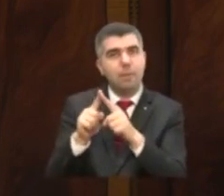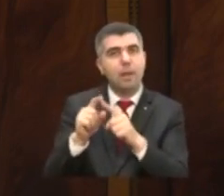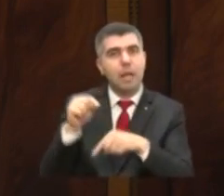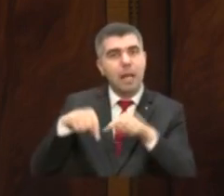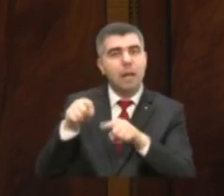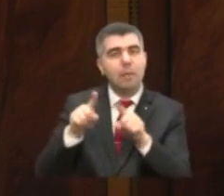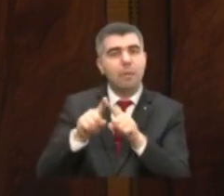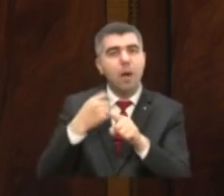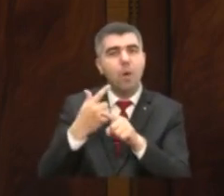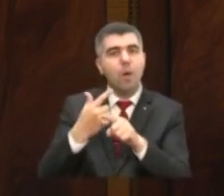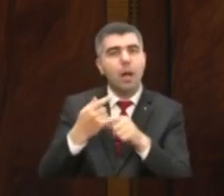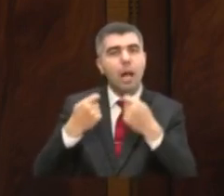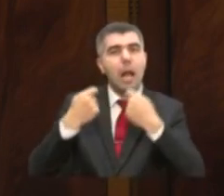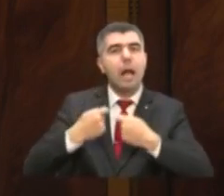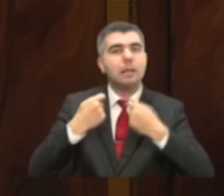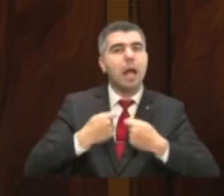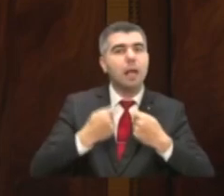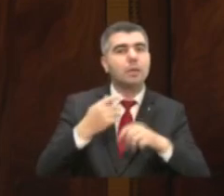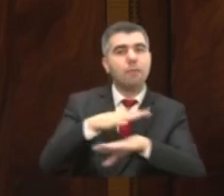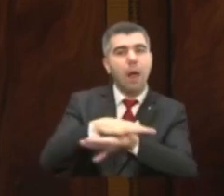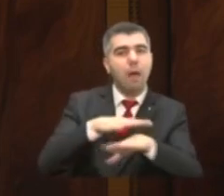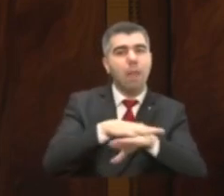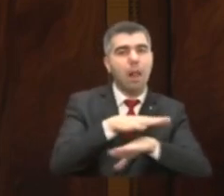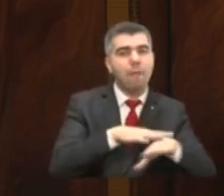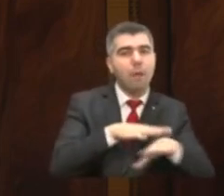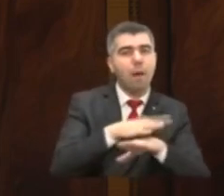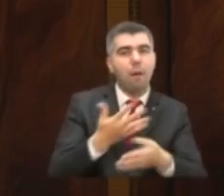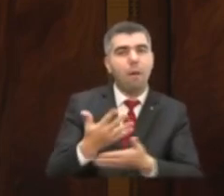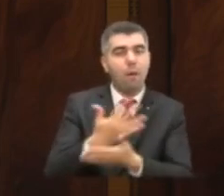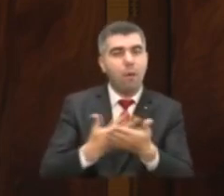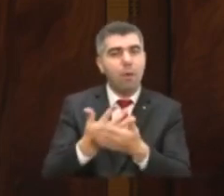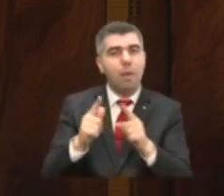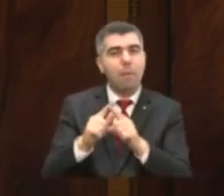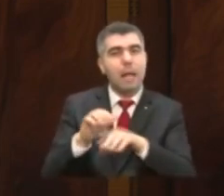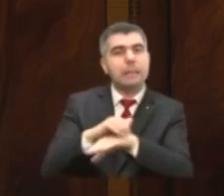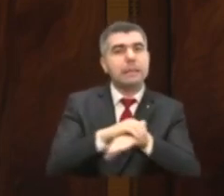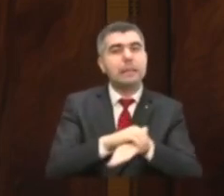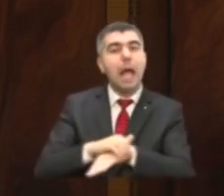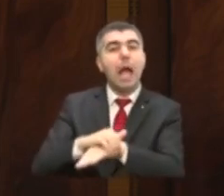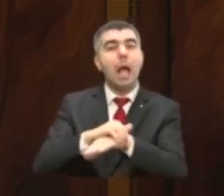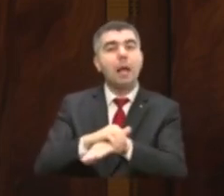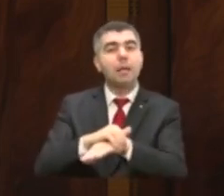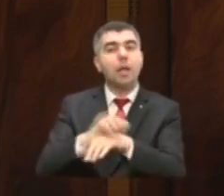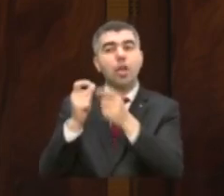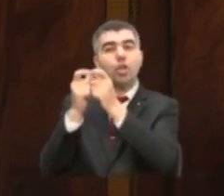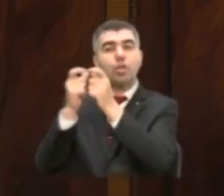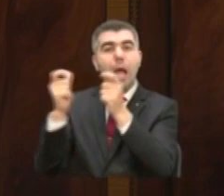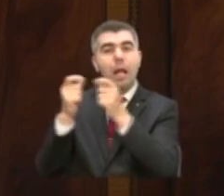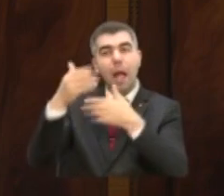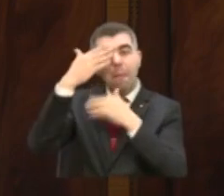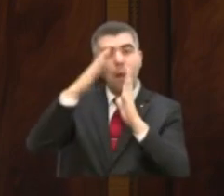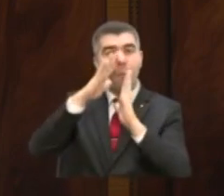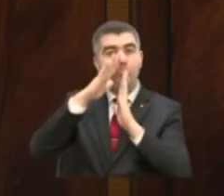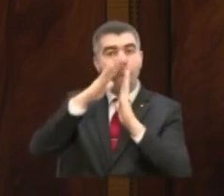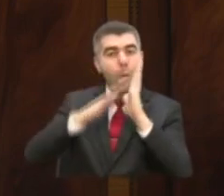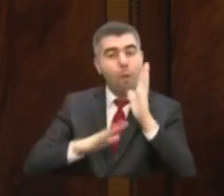رؤساء الجهات بالمغرب، وأيضا الاتحاد العام لمقاولة المغرب وبعض الشركاء الآخرين.